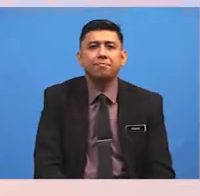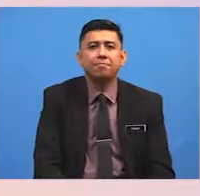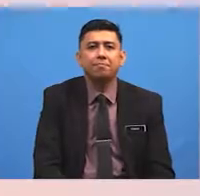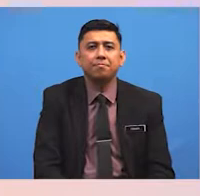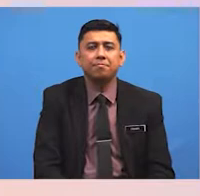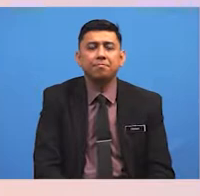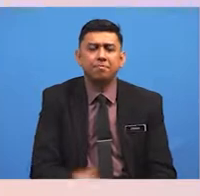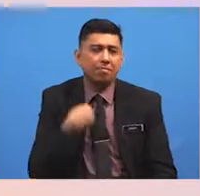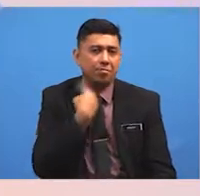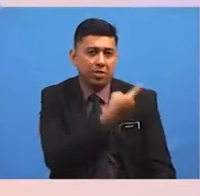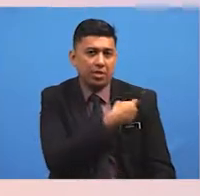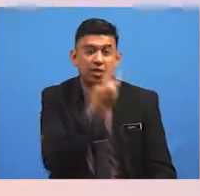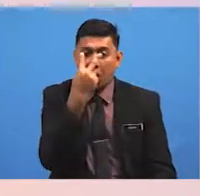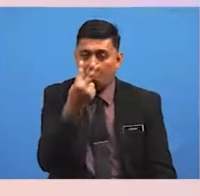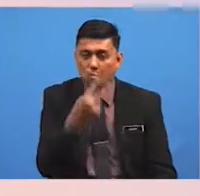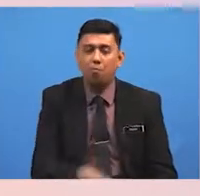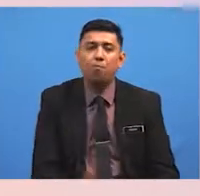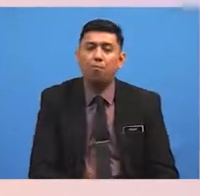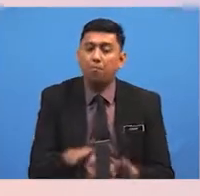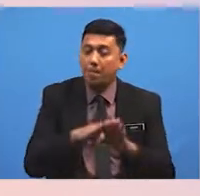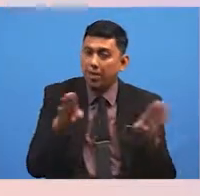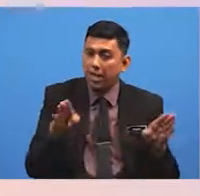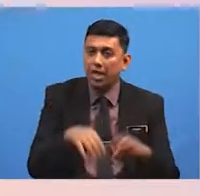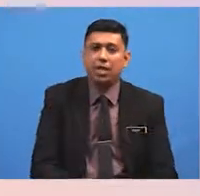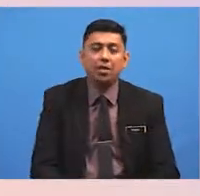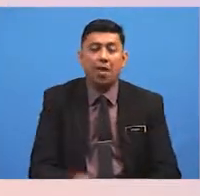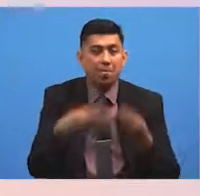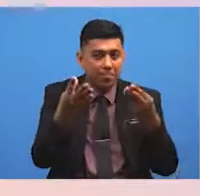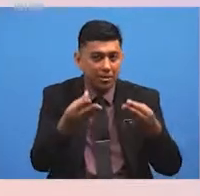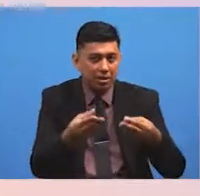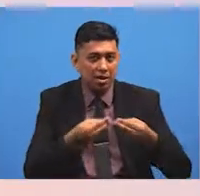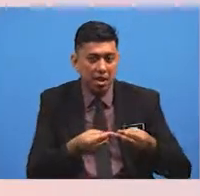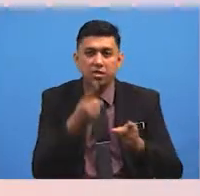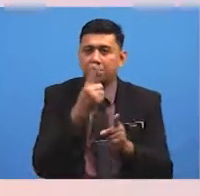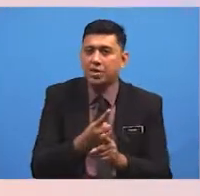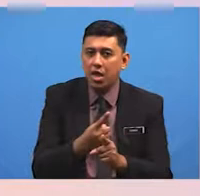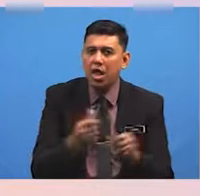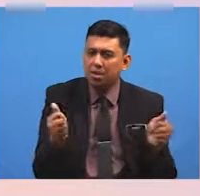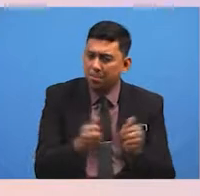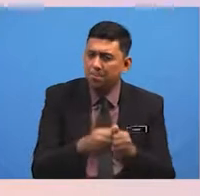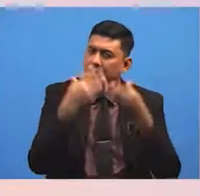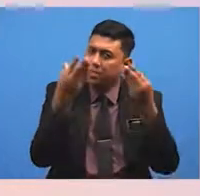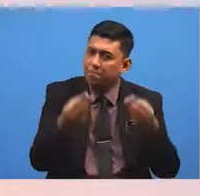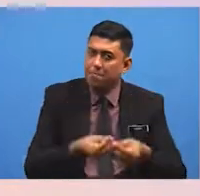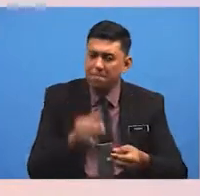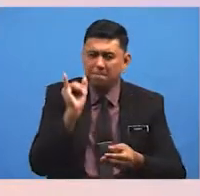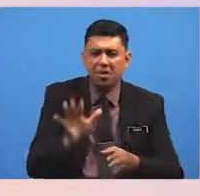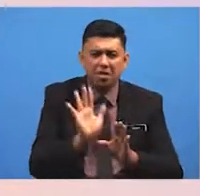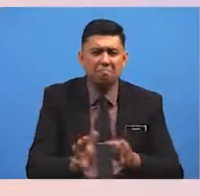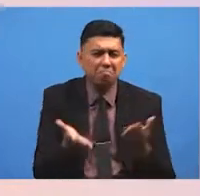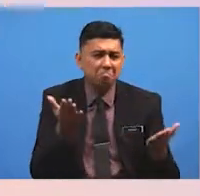kita lihat dahulu perbandingan penerimaan sebenar dengan penerimaan yang